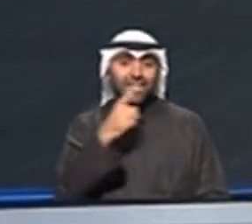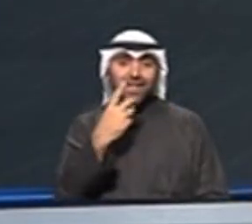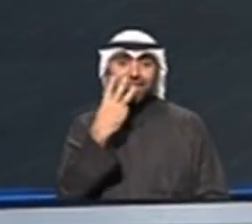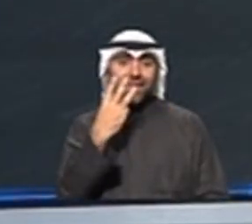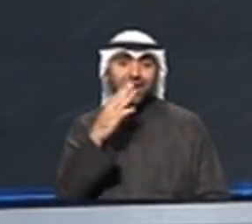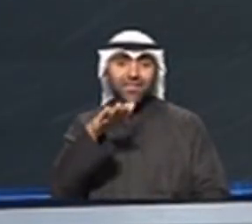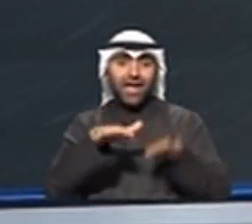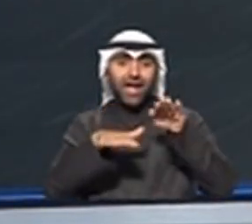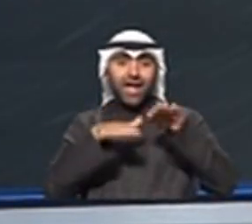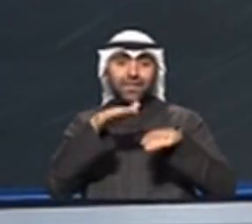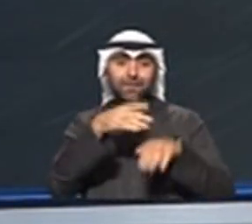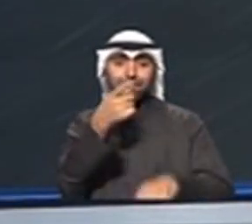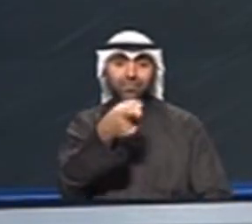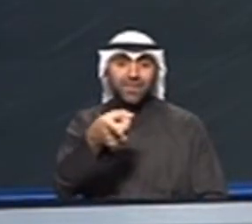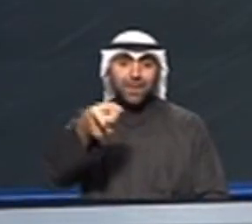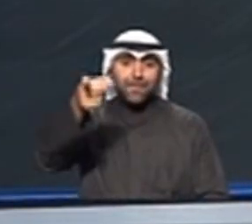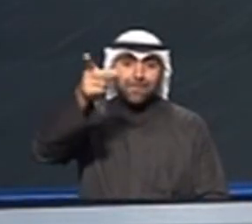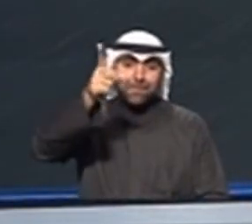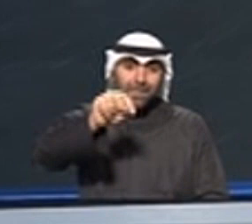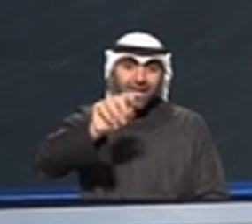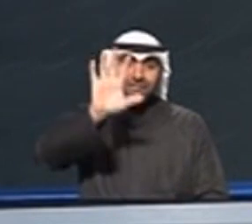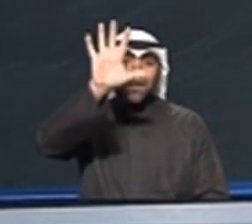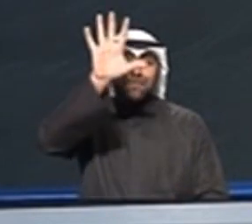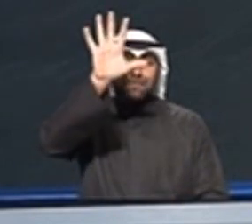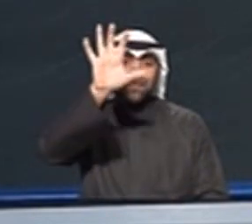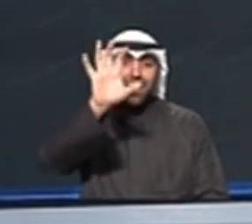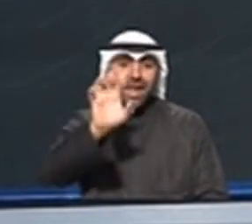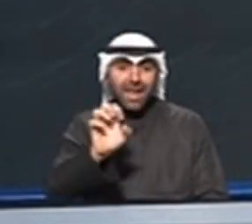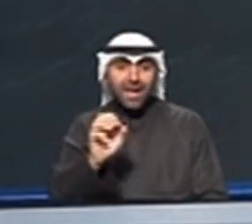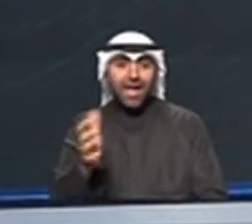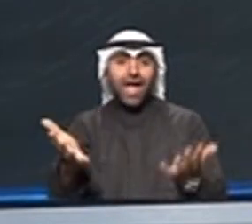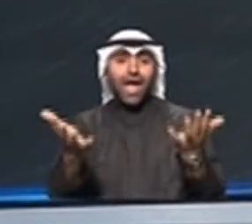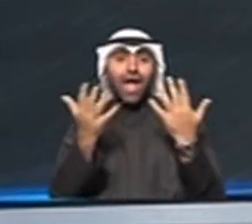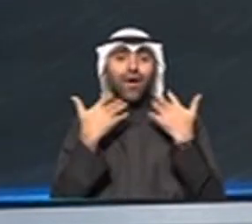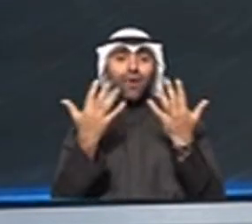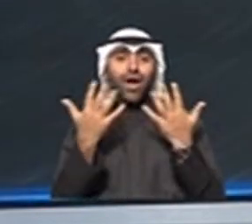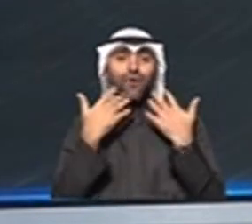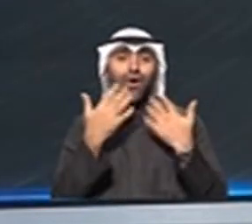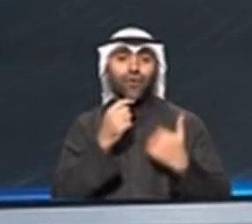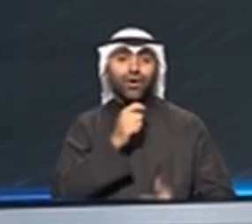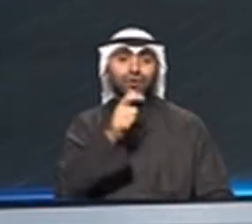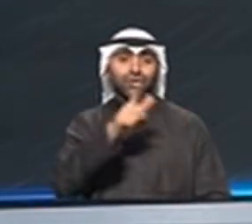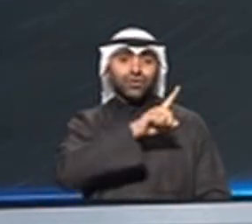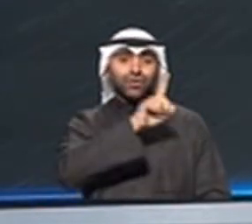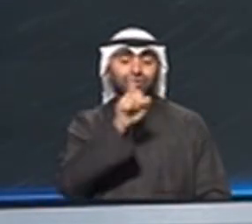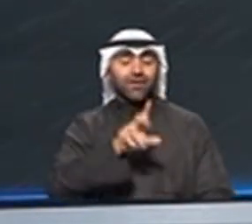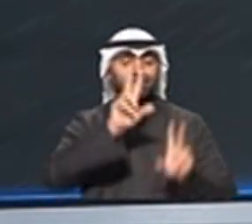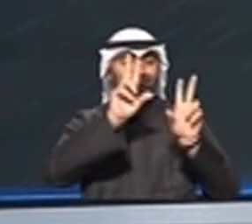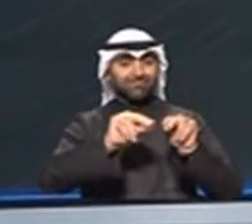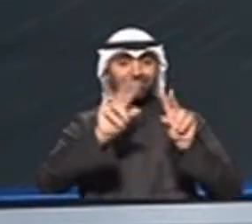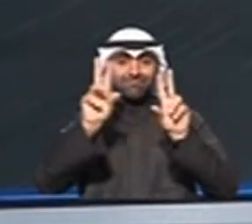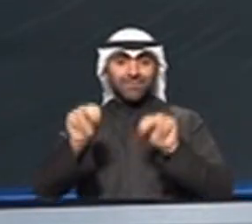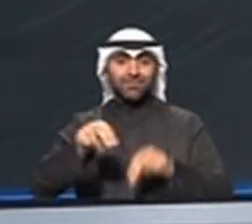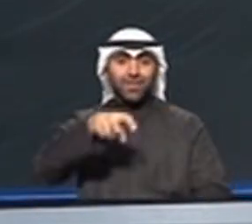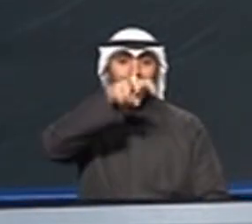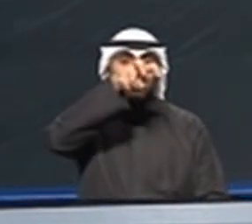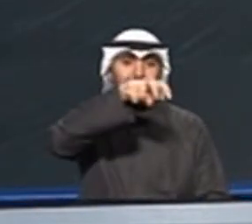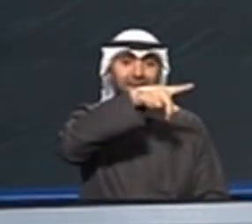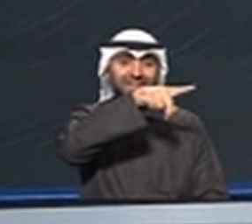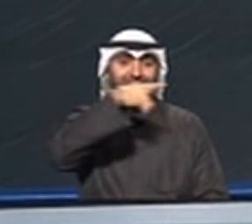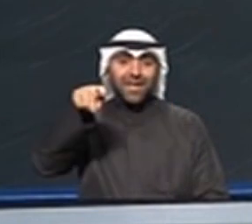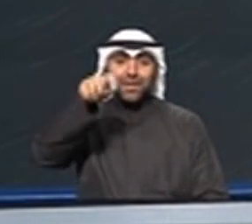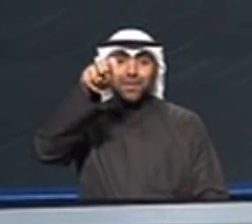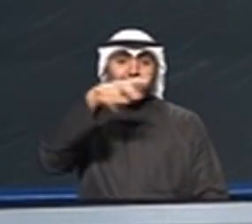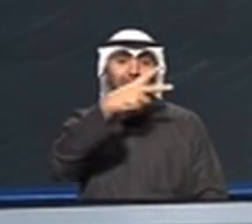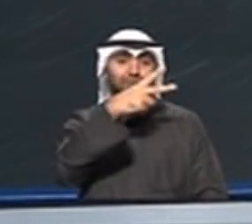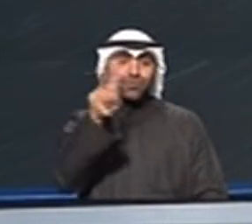الغد الرياح راح تظل حول معدلاتها من حيث السرعة من 8 إلى 28 كيلو متر في الساعة، مع عبور لبعض السحب، ودرجات حرارة تتراوح ما